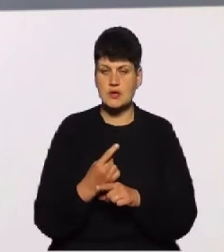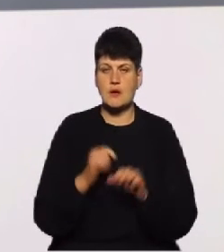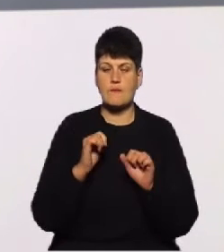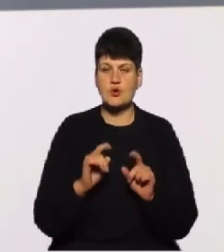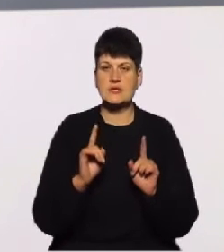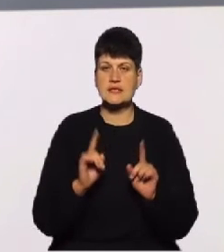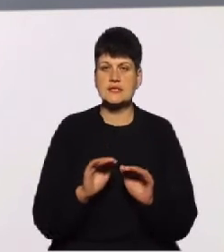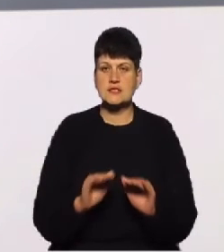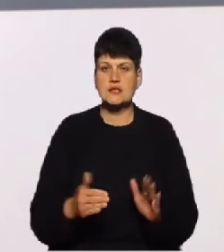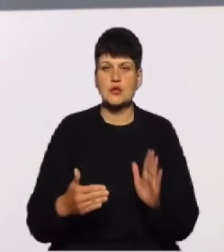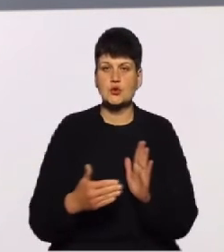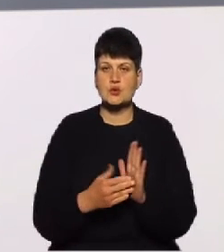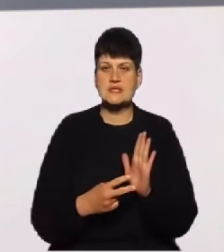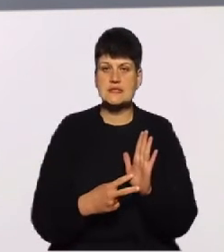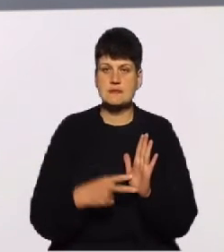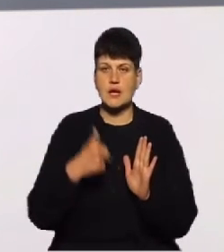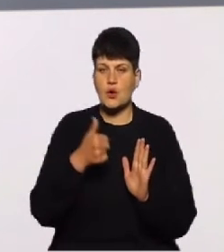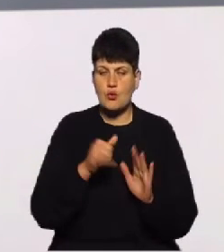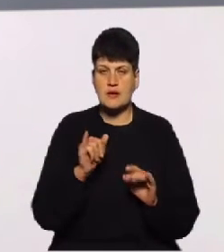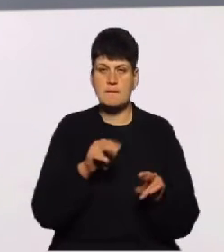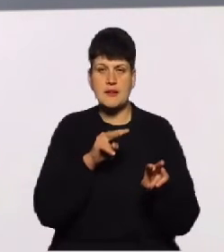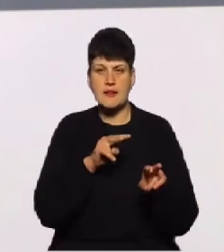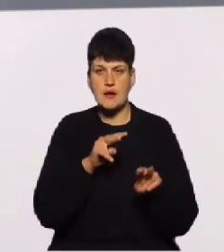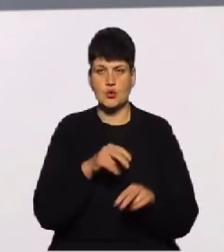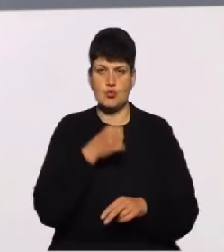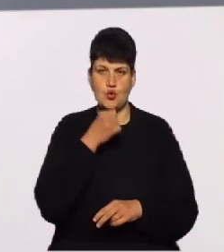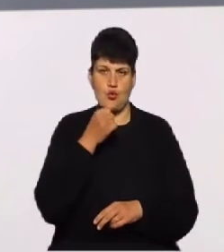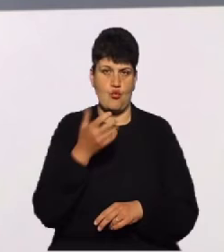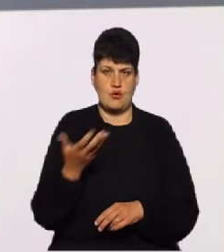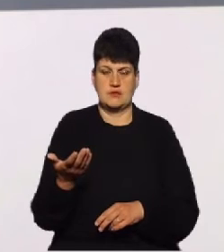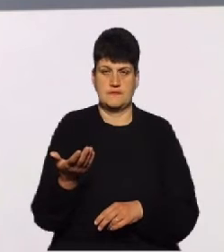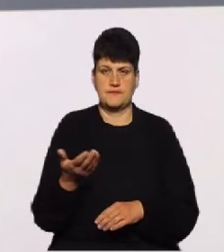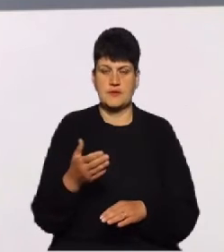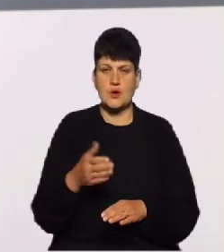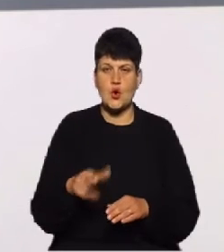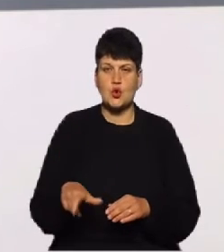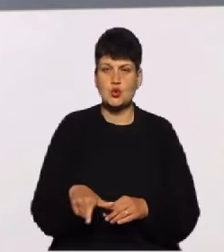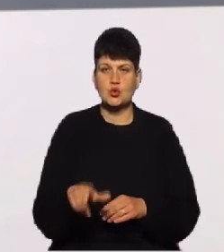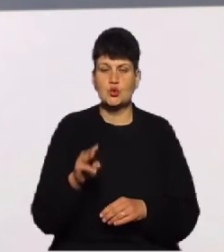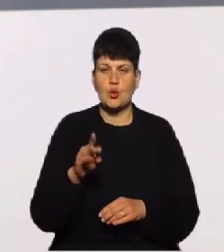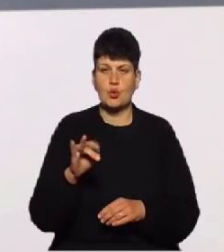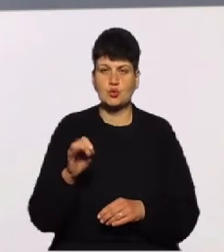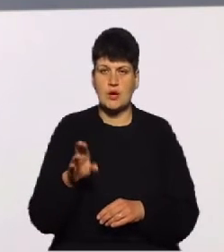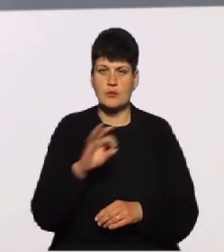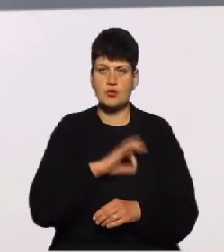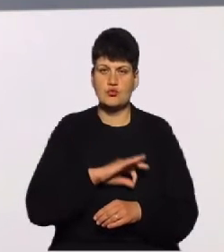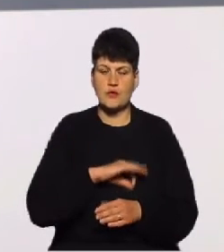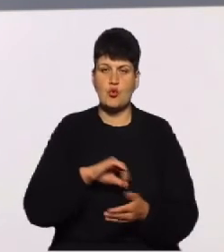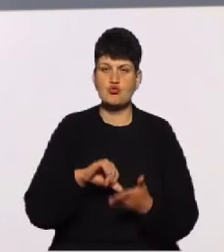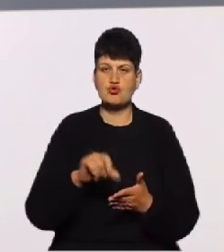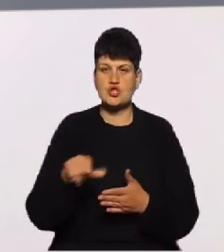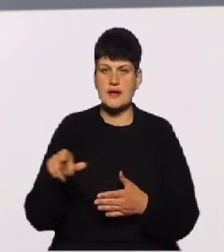до 7 років і під наглядом дорослих. Тобто тротуарами користуватися учасникам, які